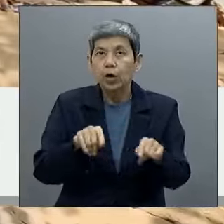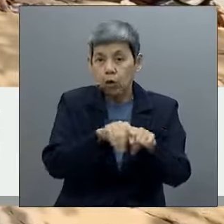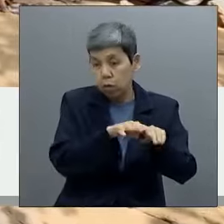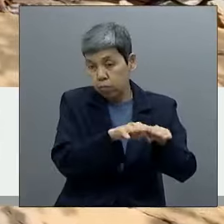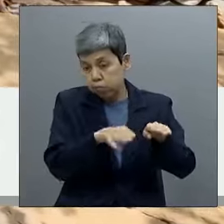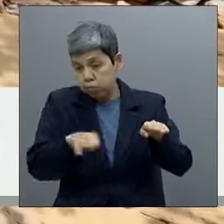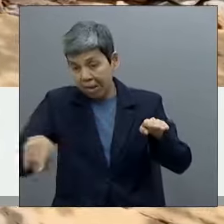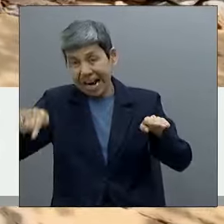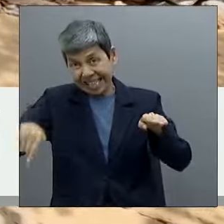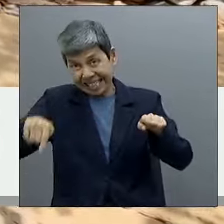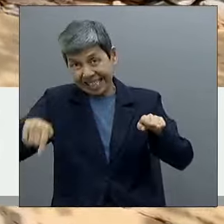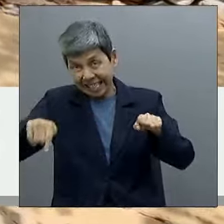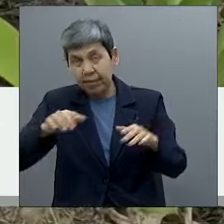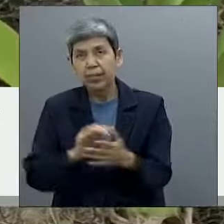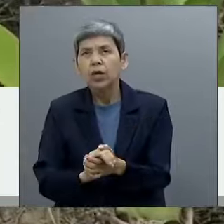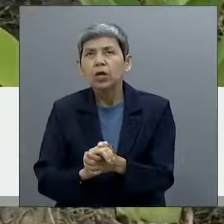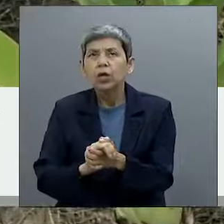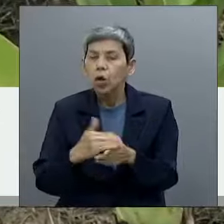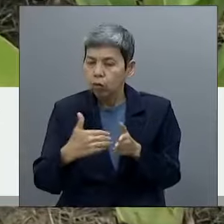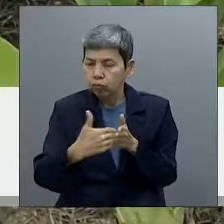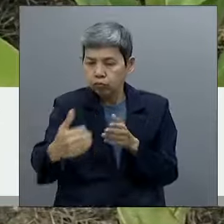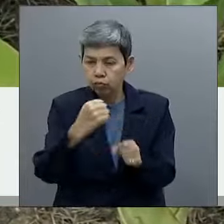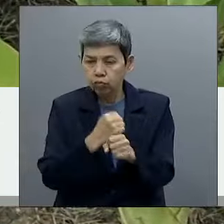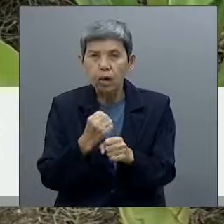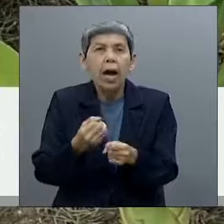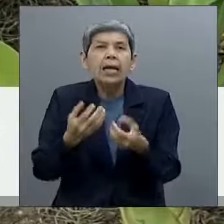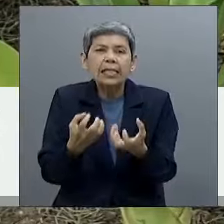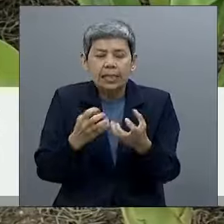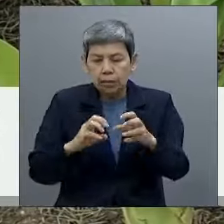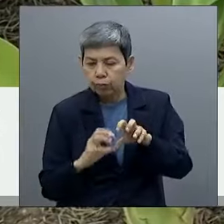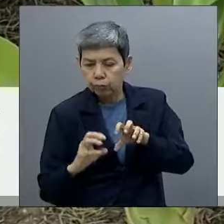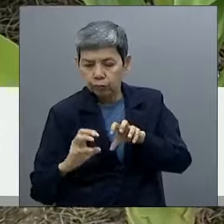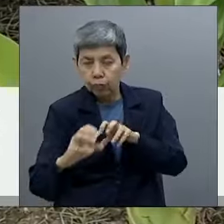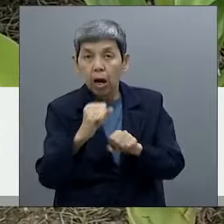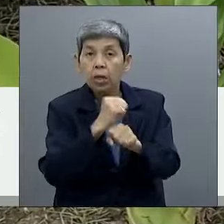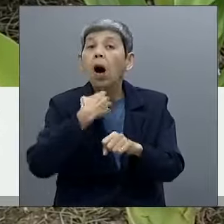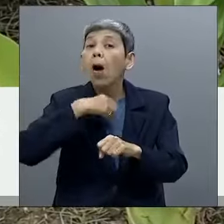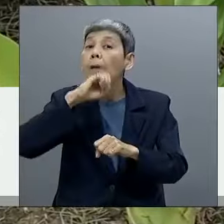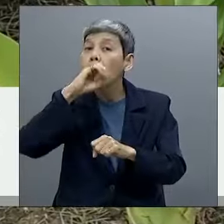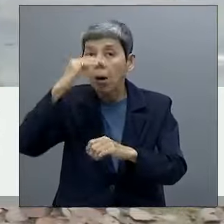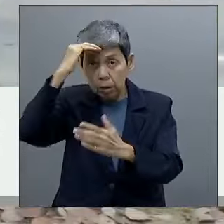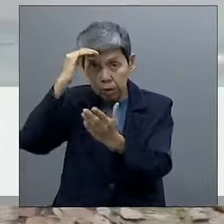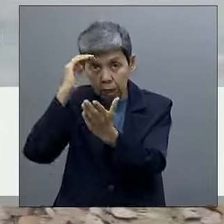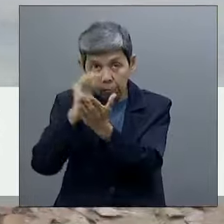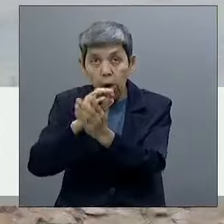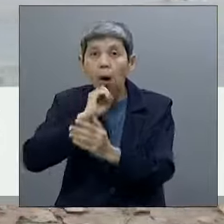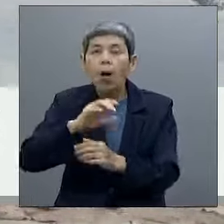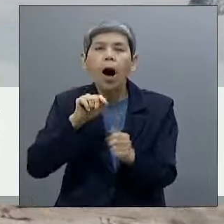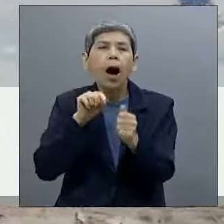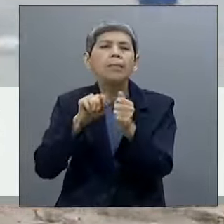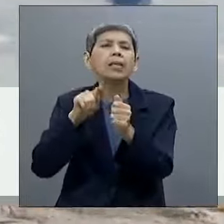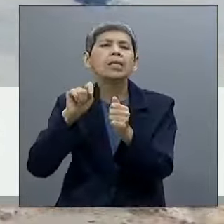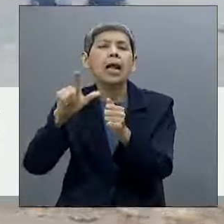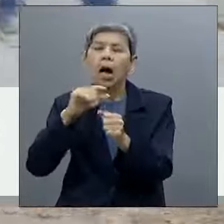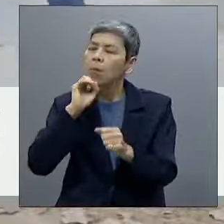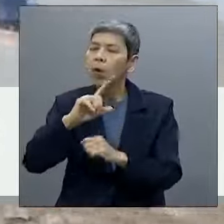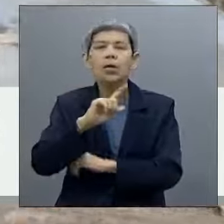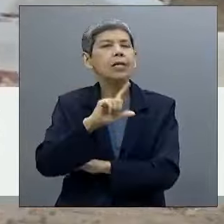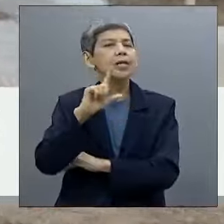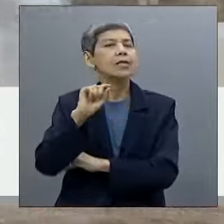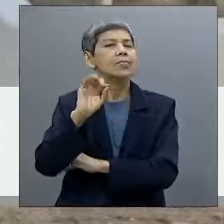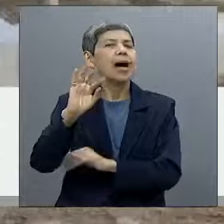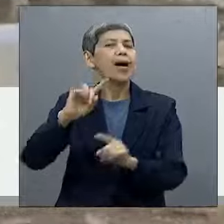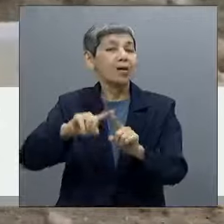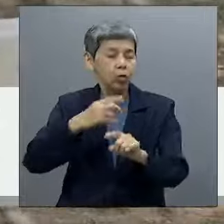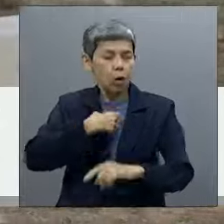ที่4และแนวกำแพงกันดินหินกล่องซึ่งได้แจ้งความกับตำรวจสภ.ถลางตั้งแต่วันที่29กุมภาพันธ์